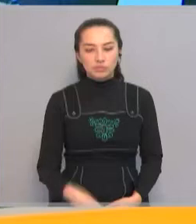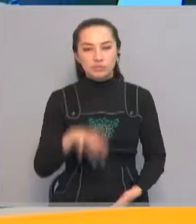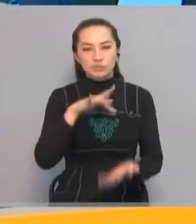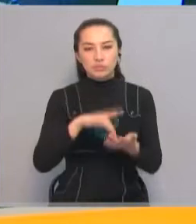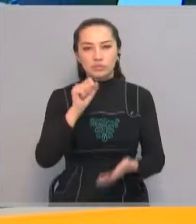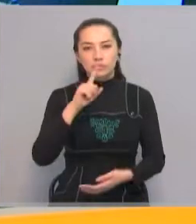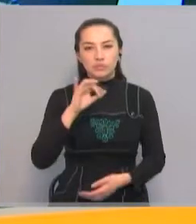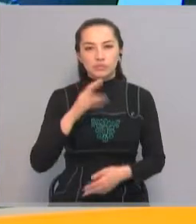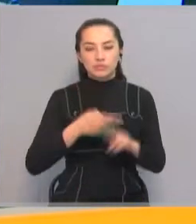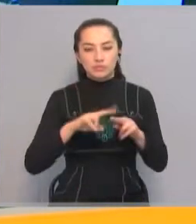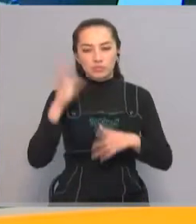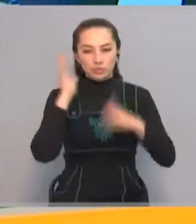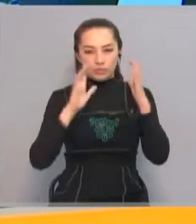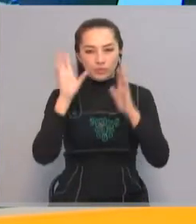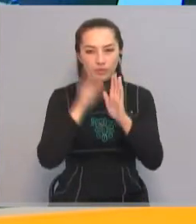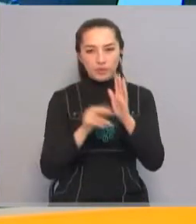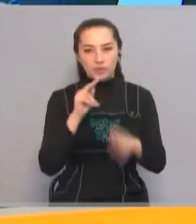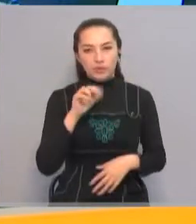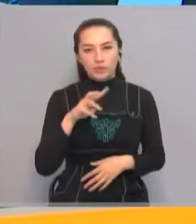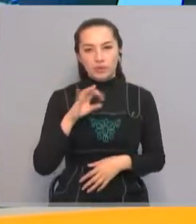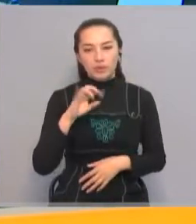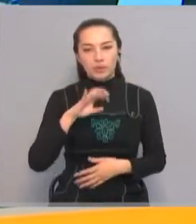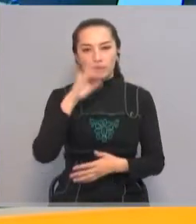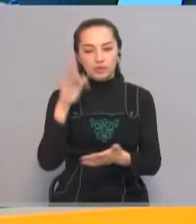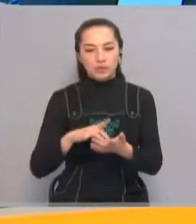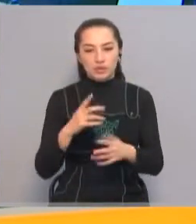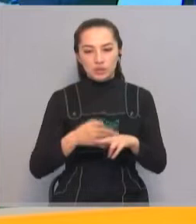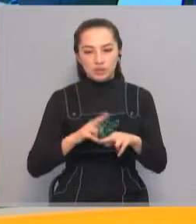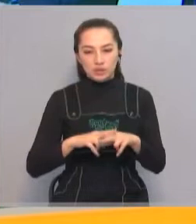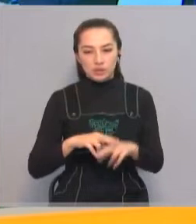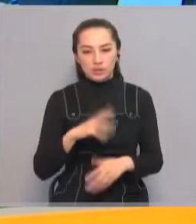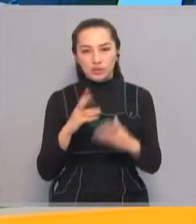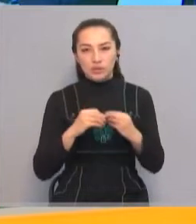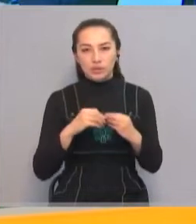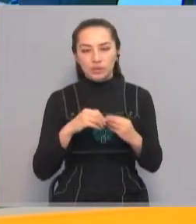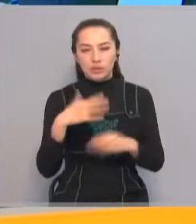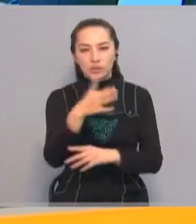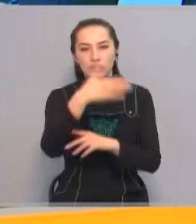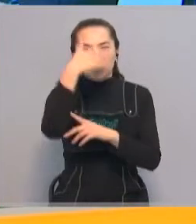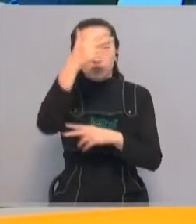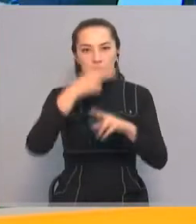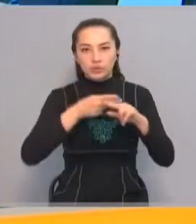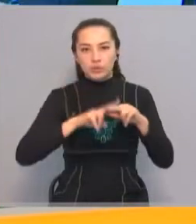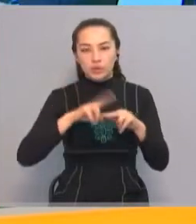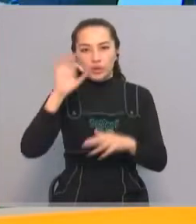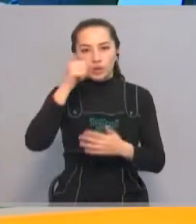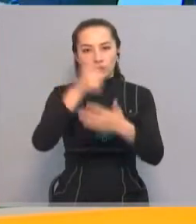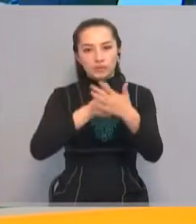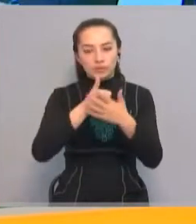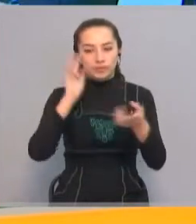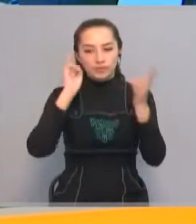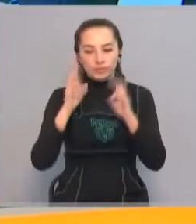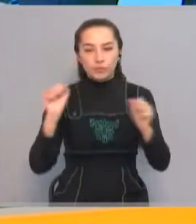Орталық Азия инновациялық университеті чемпиондардың ордасы. Байрақты бәсекелерде көк туымызды көкке көтеріп, ел мақтанышына